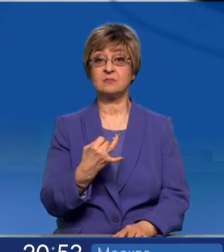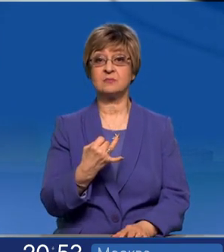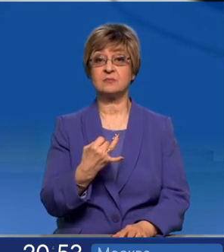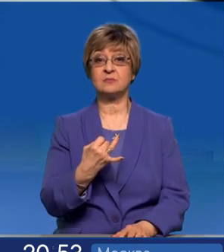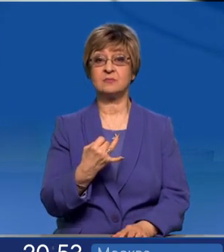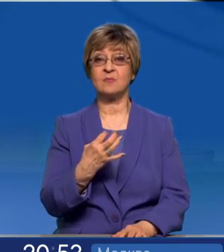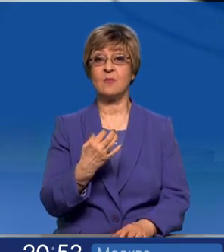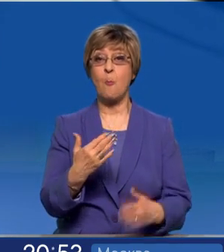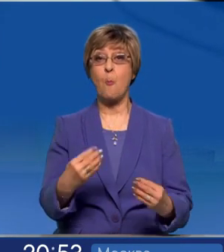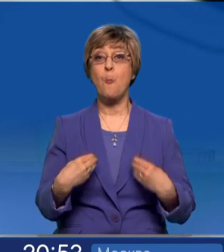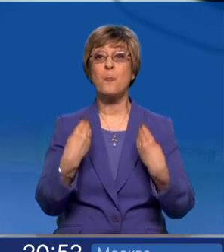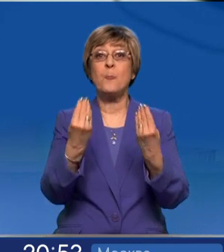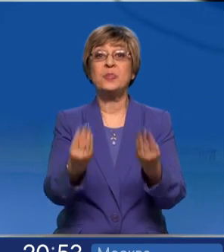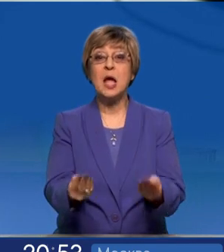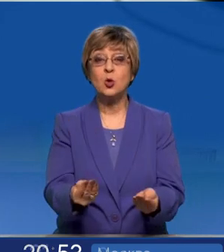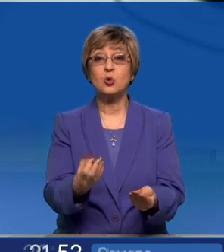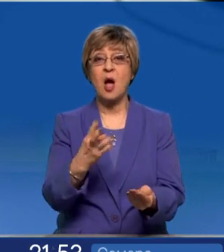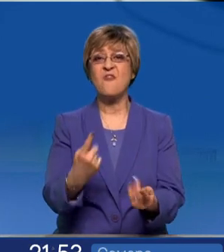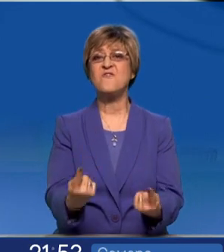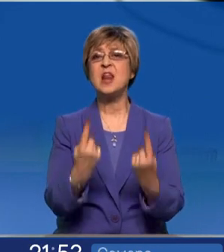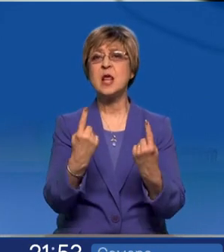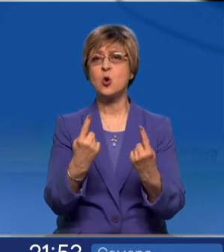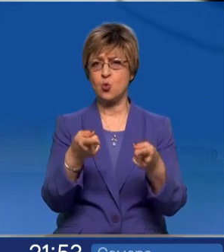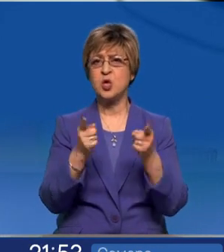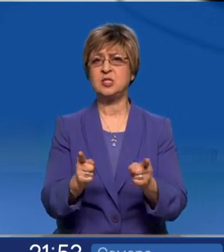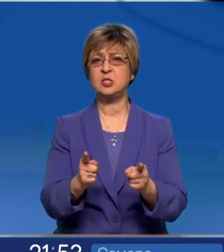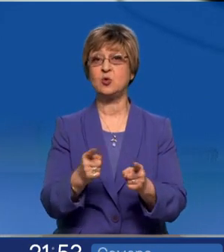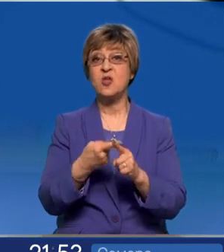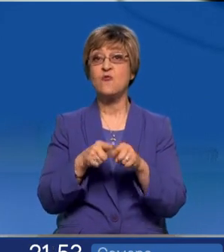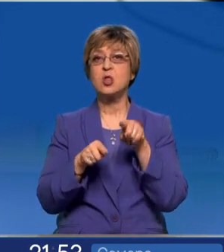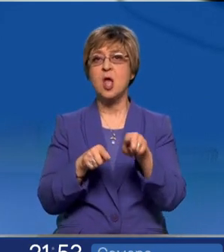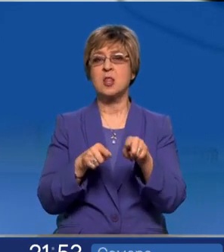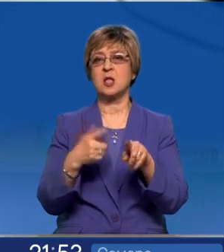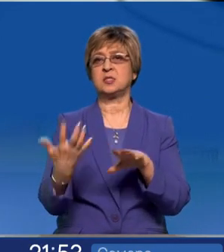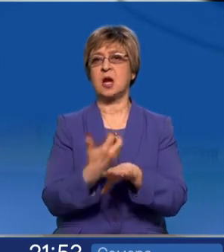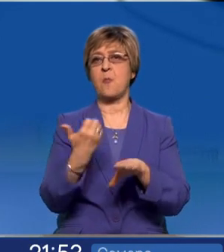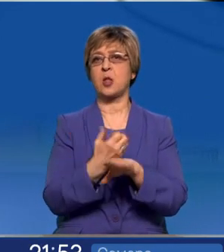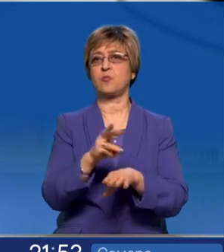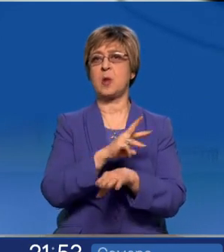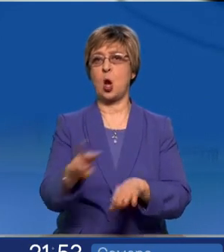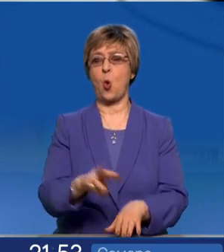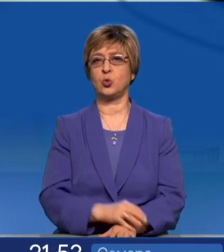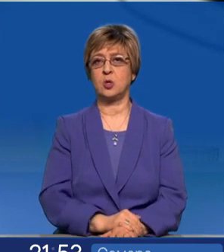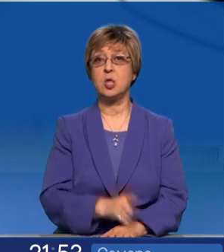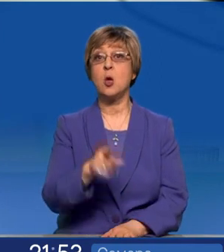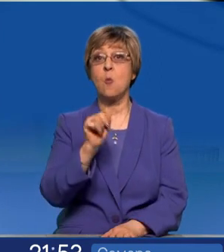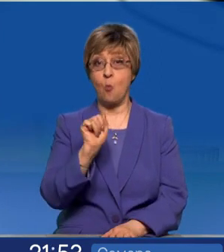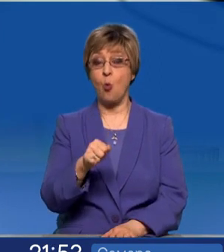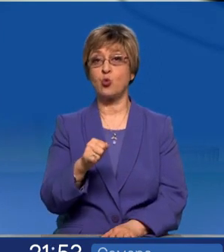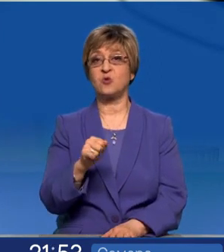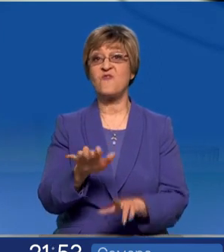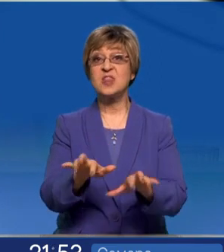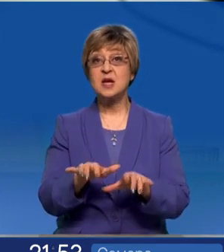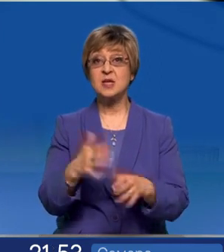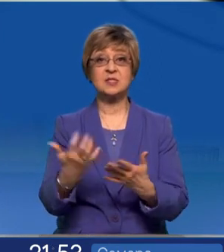великую истину, после которой ты должен заработать миллион. Да? Они могут выходить и действительно зарабатывать какие-то там серьезные деньги. И